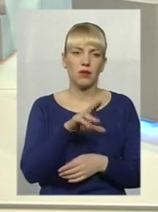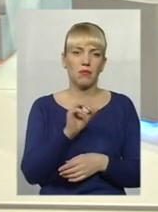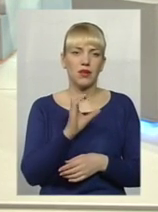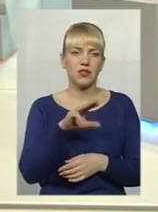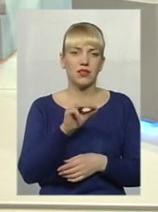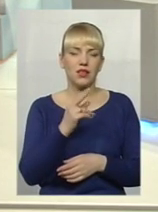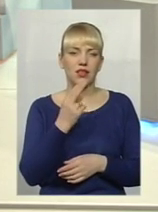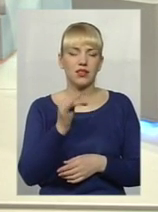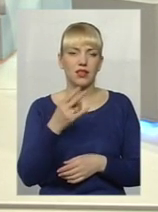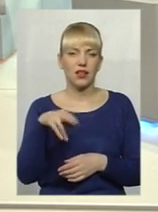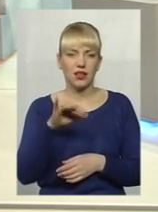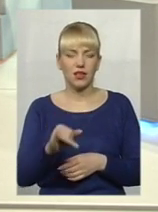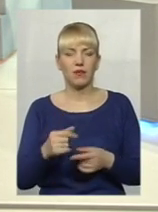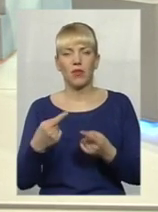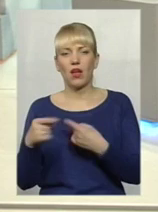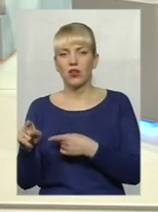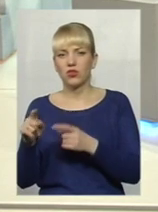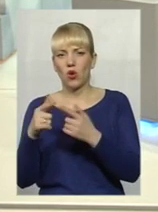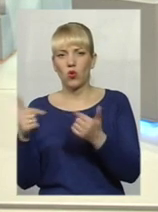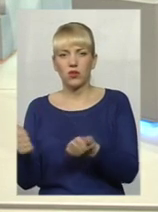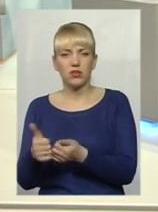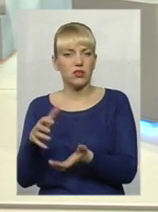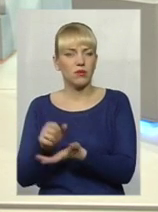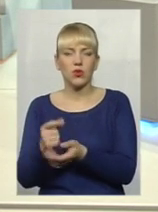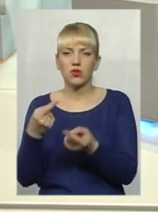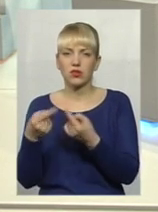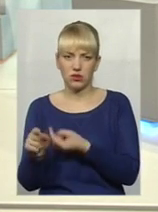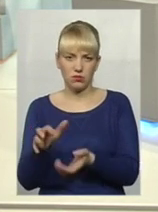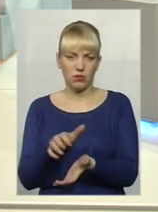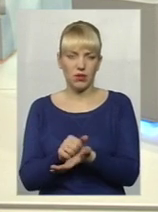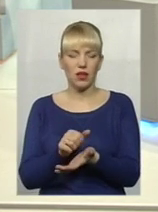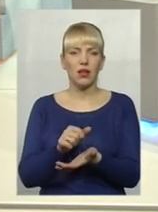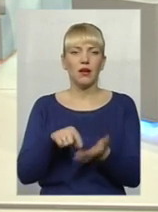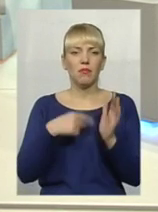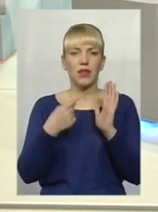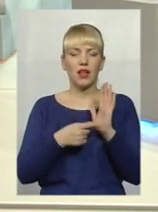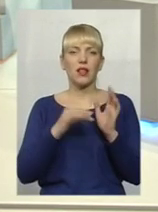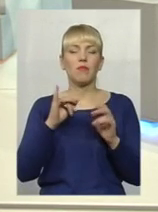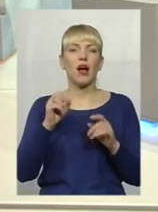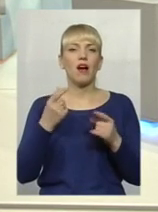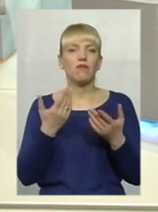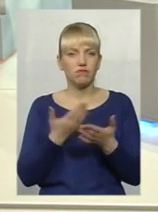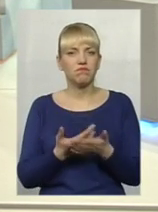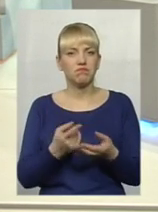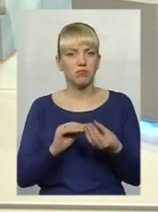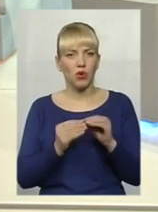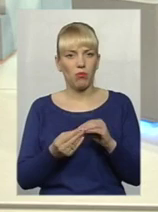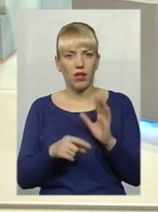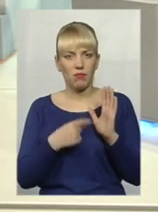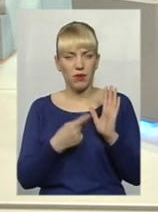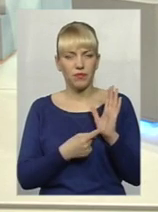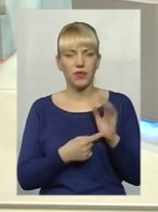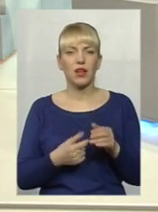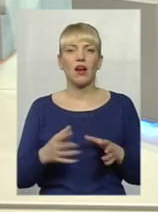ні, ми там займаємося і іншими питаннями, а от досить проблемно. Скажіть, будь ласка, загалом,